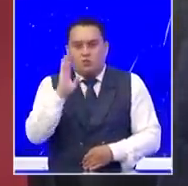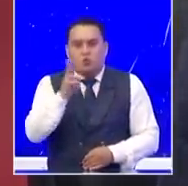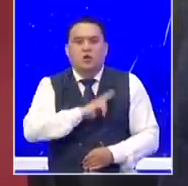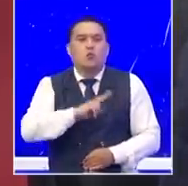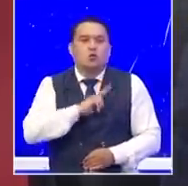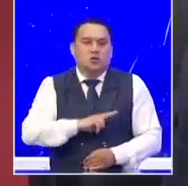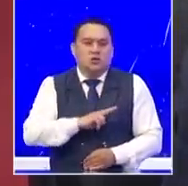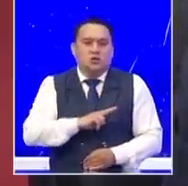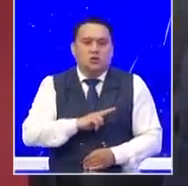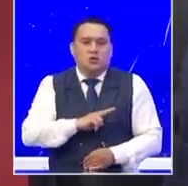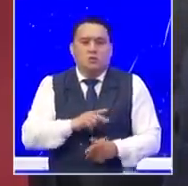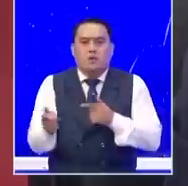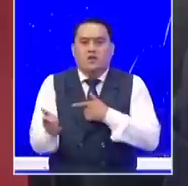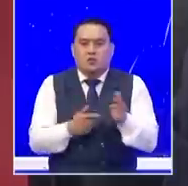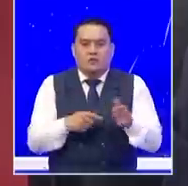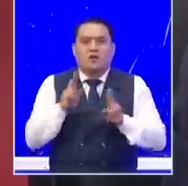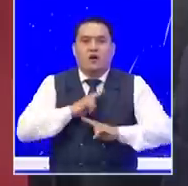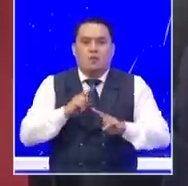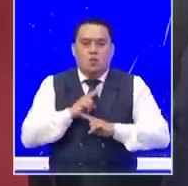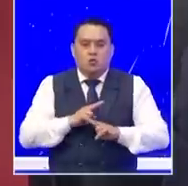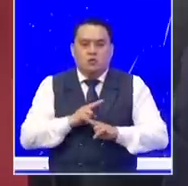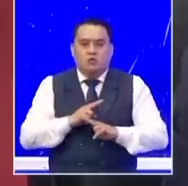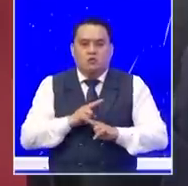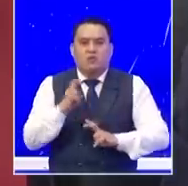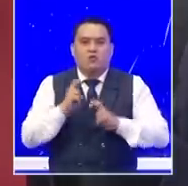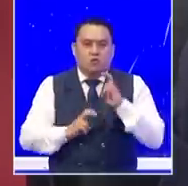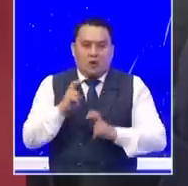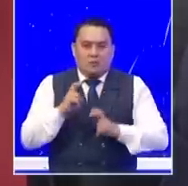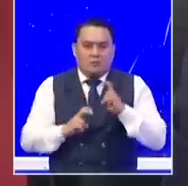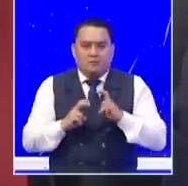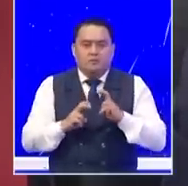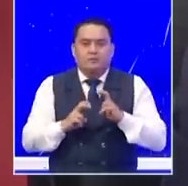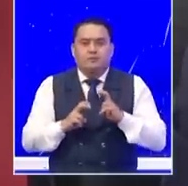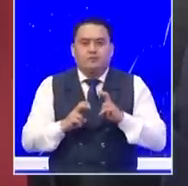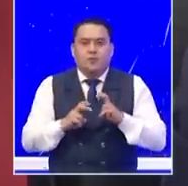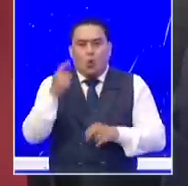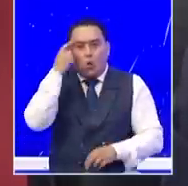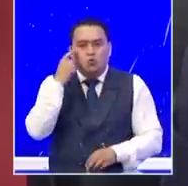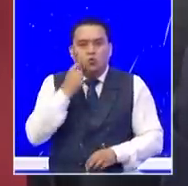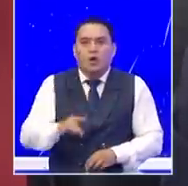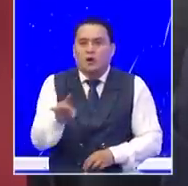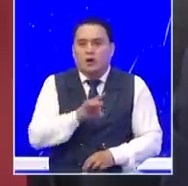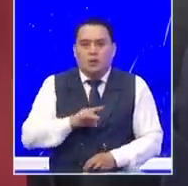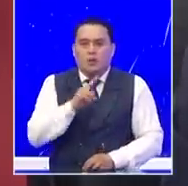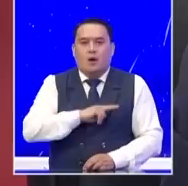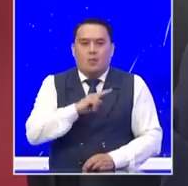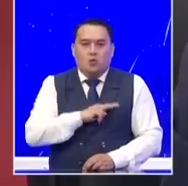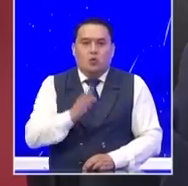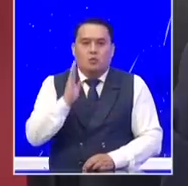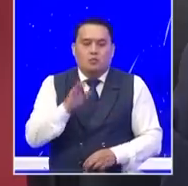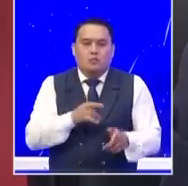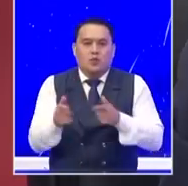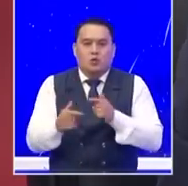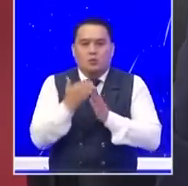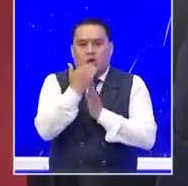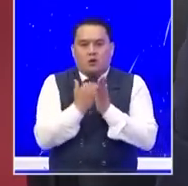на подготовительных работах к запуску завода. По Коксузскому работу тоже идут по